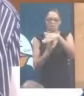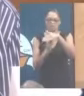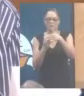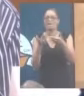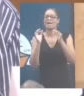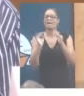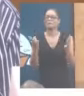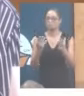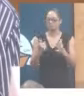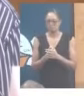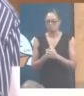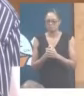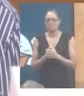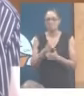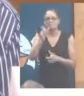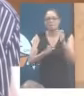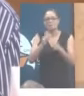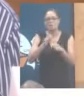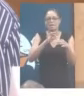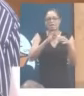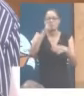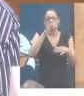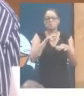à recruter des élus